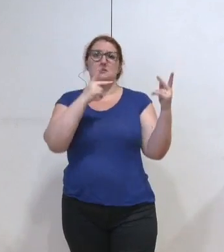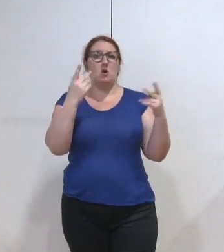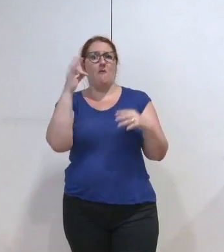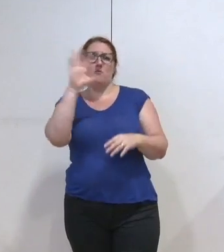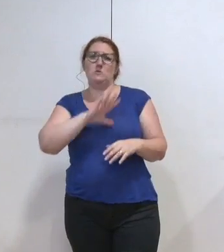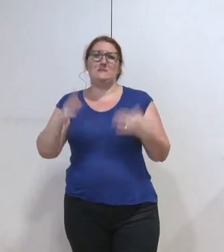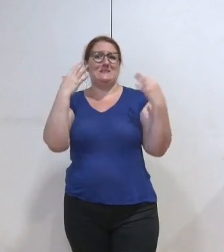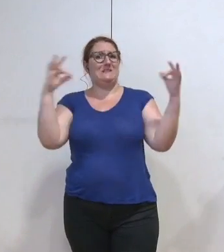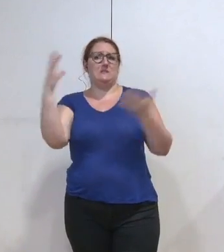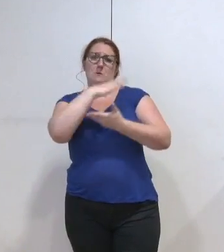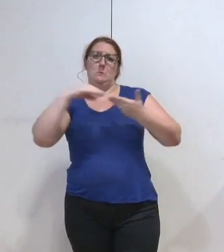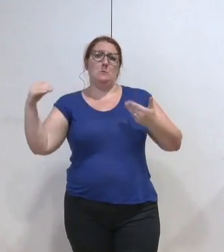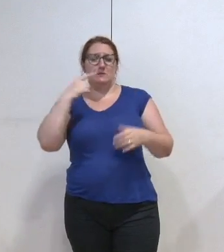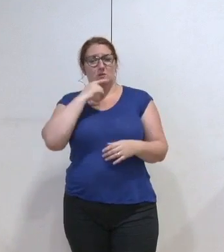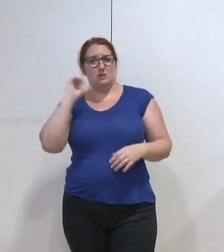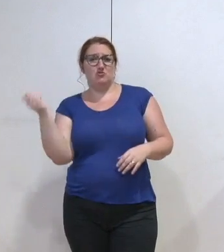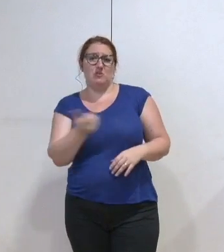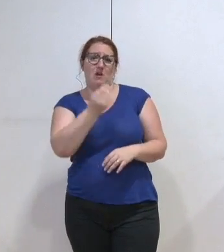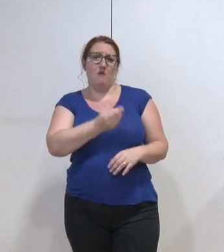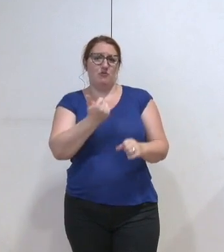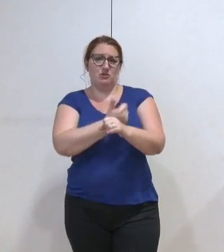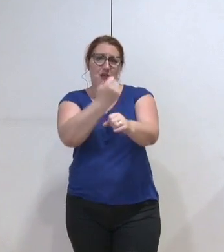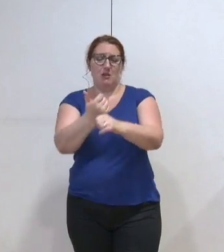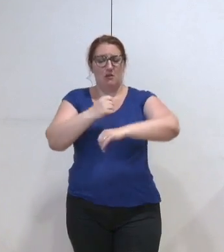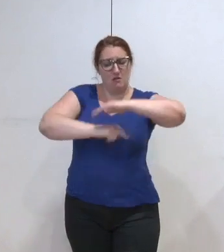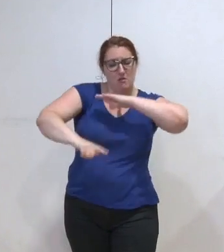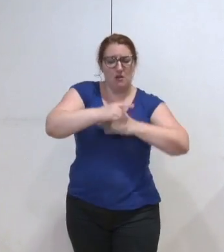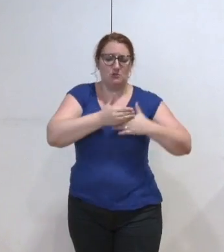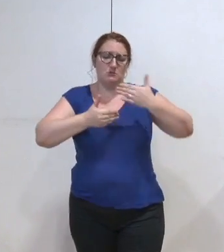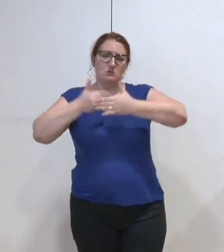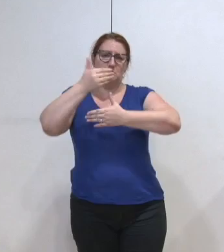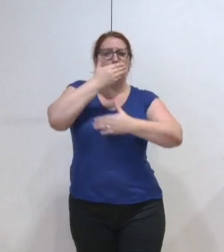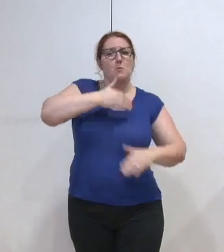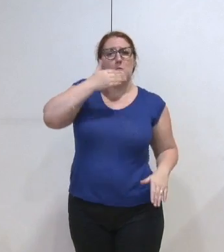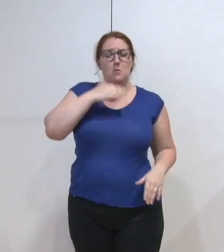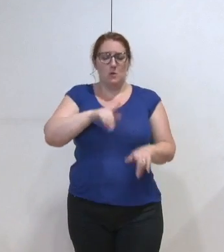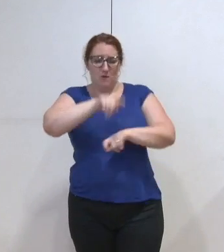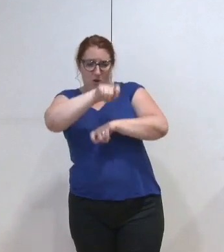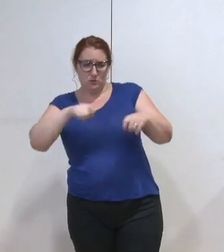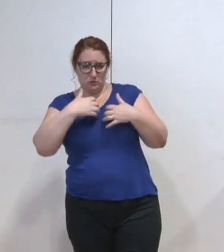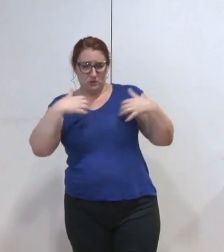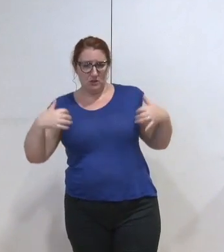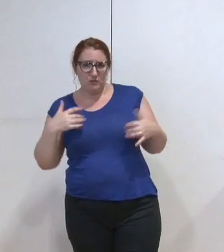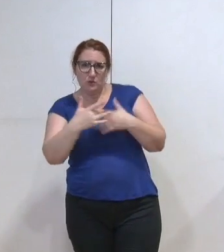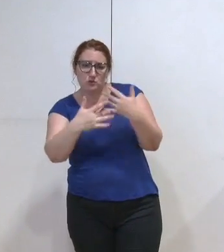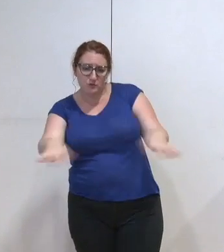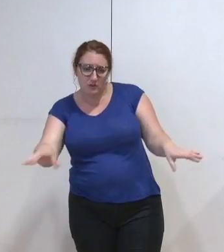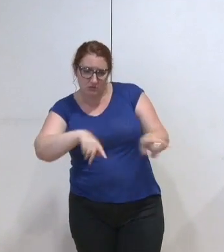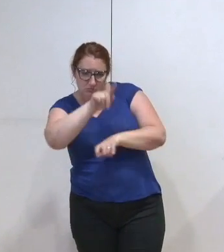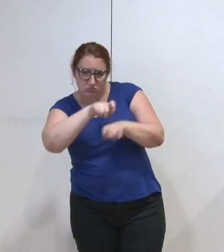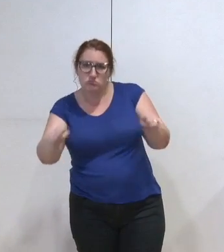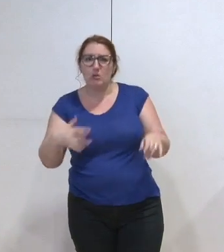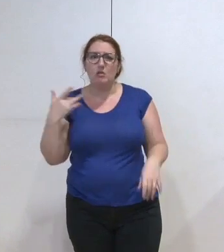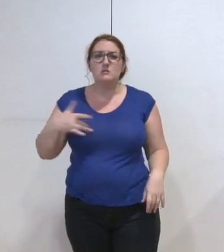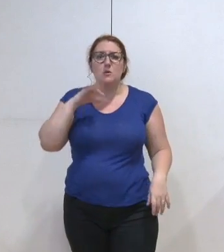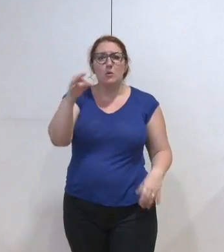enfants chaque année d'améliorer leurs compétences langagières il a fait l'objet d'une évaluation scientifique qui témoigne de son intérêt et je crois qu'on ne peut pas traiter par